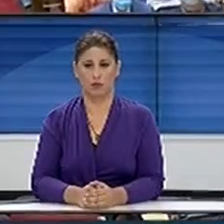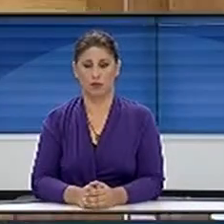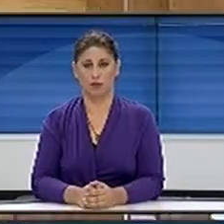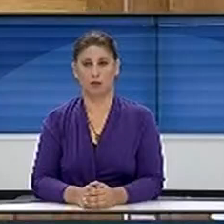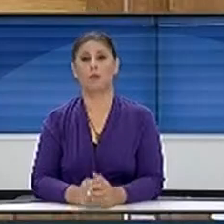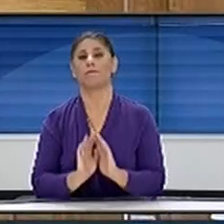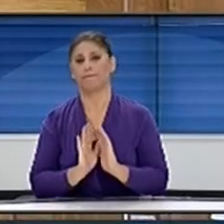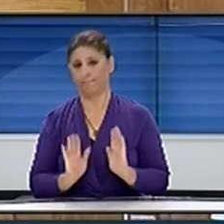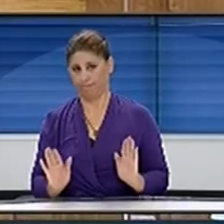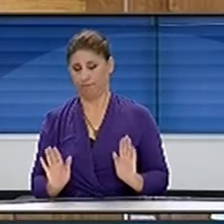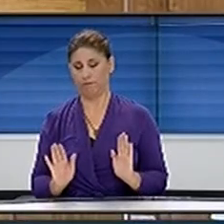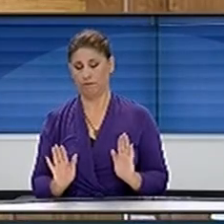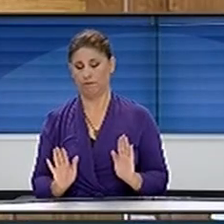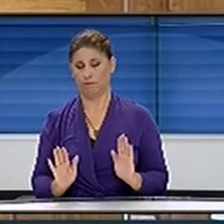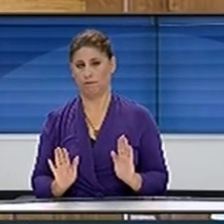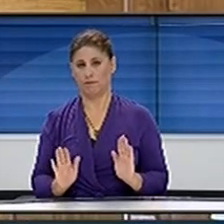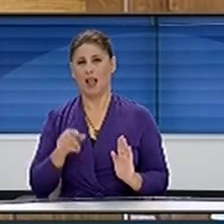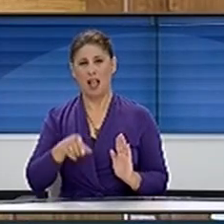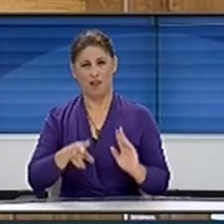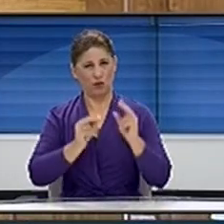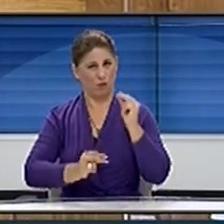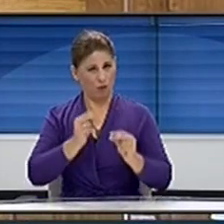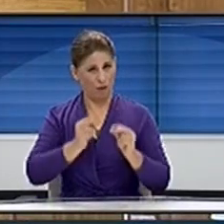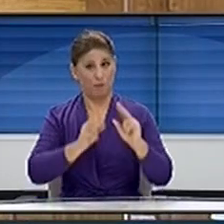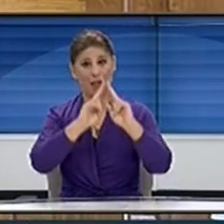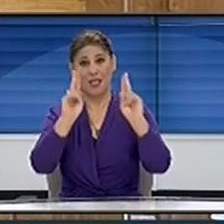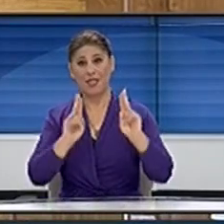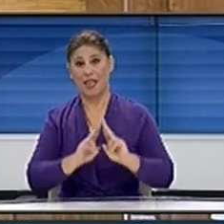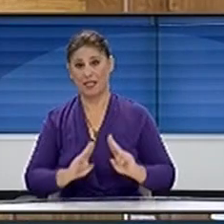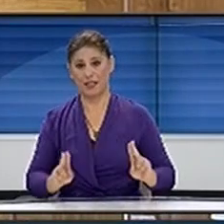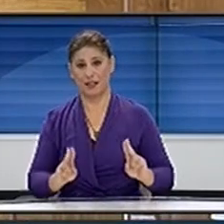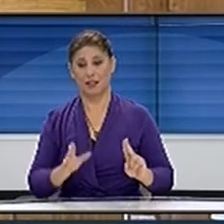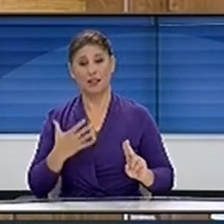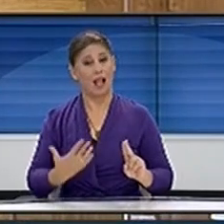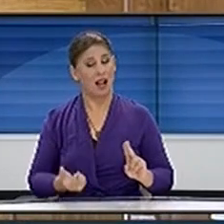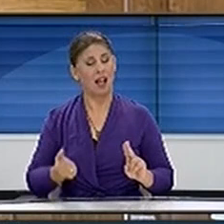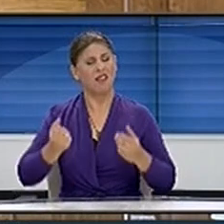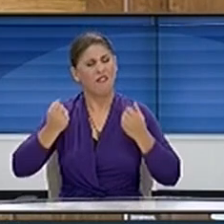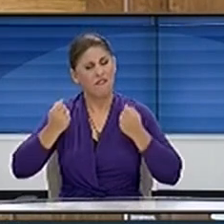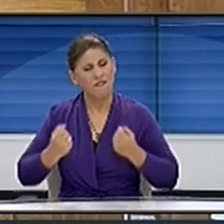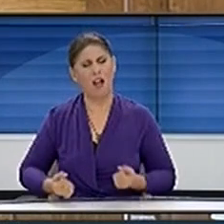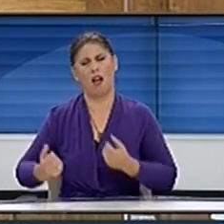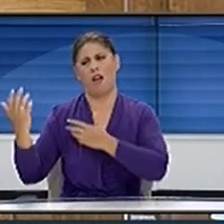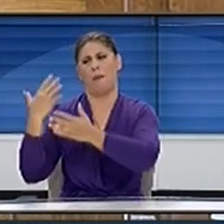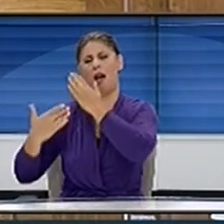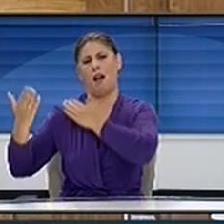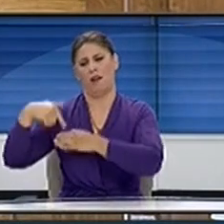Με άλλα λόγια, το πρόβλημα είναι διεθνές, αλλά το πρόβλημα έχει και βαρύ παρελθόν στη χώρα μας.